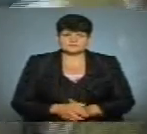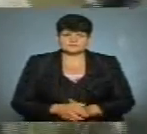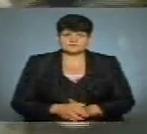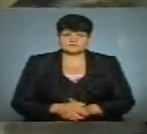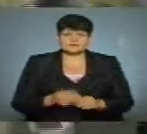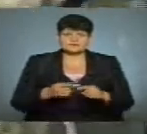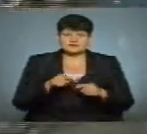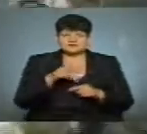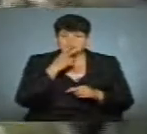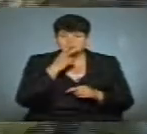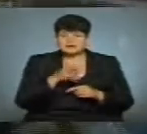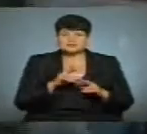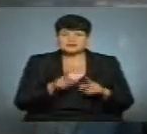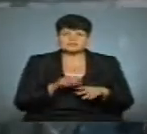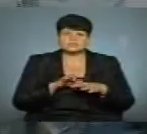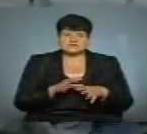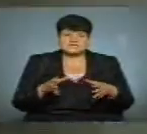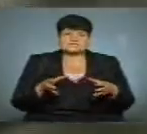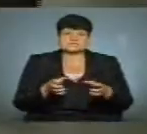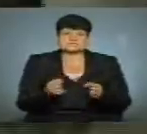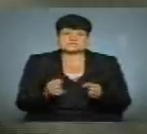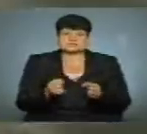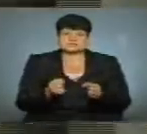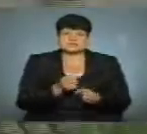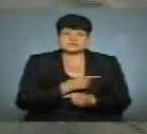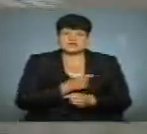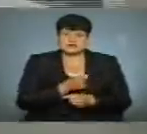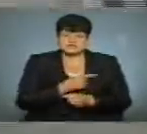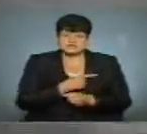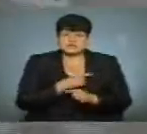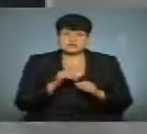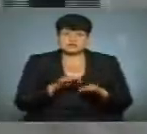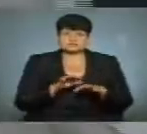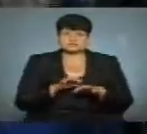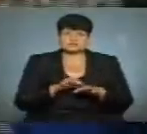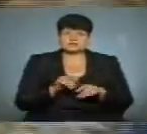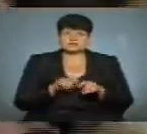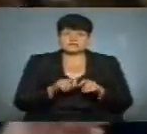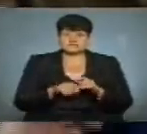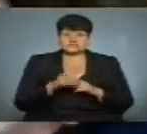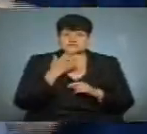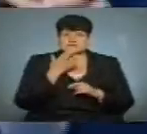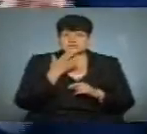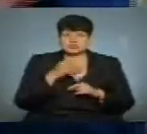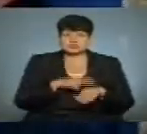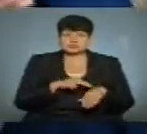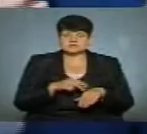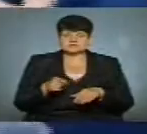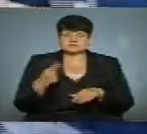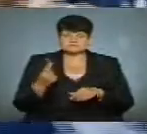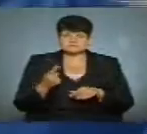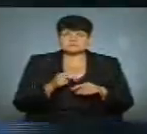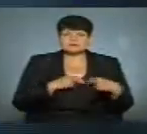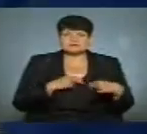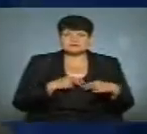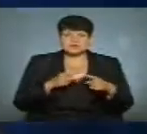На цих кадрах ви бачите, як відбувалося затримання підозрюваних в Одесі. Операцію проводили слідчі Національної поліції Тернопільщини, працівники